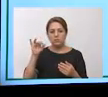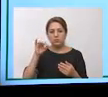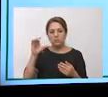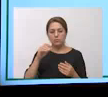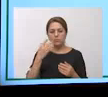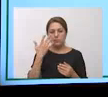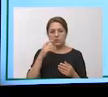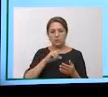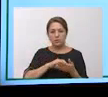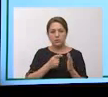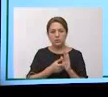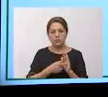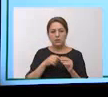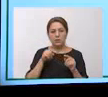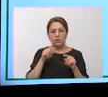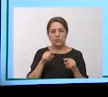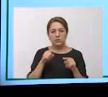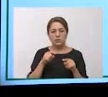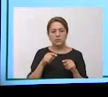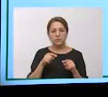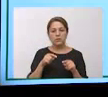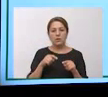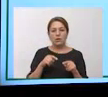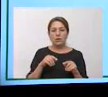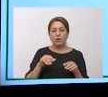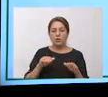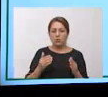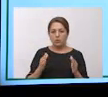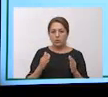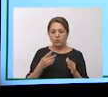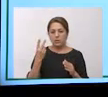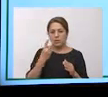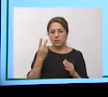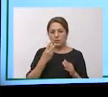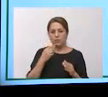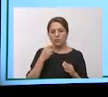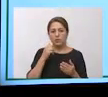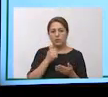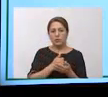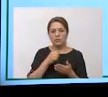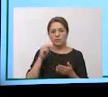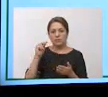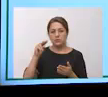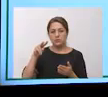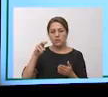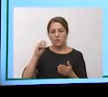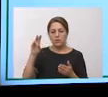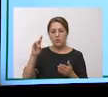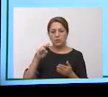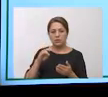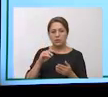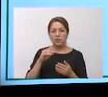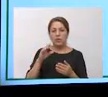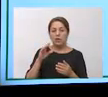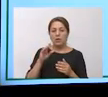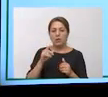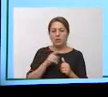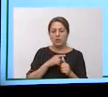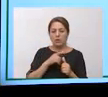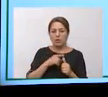в таких предложениях, при таких ситуациях, когда оба главных члена выражены именем существительным в именительном